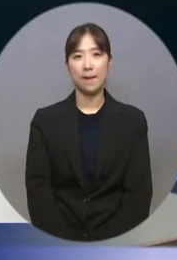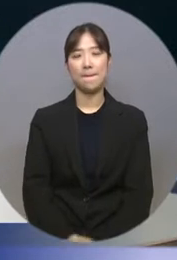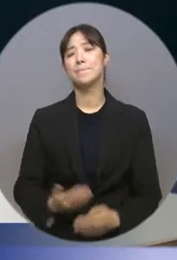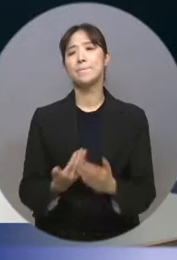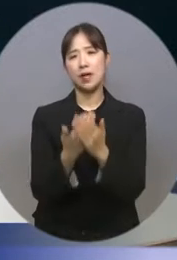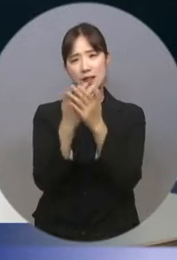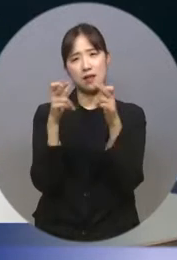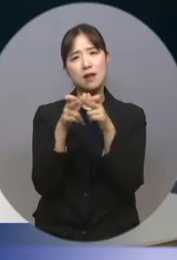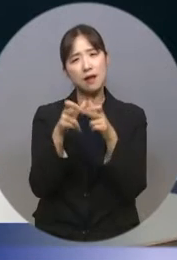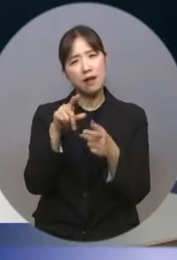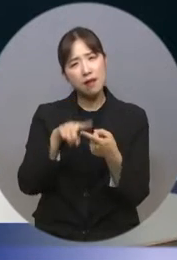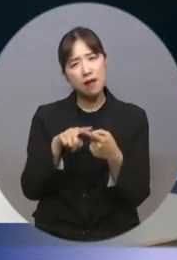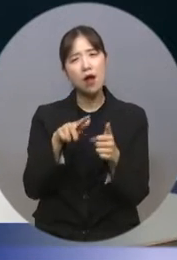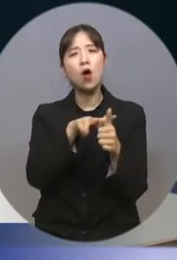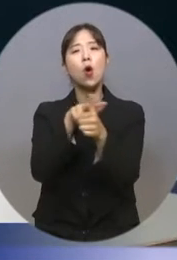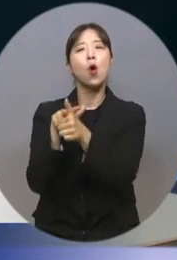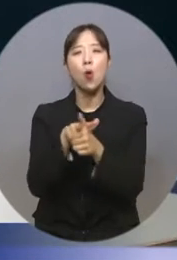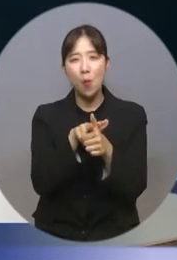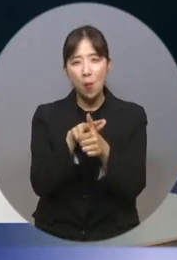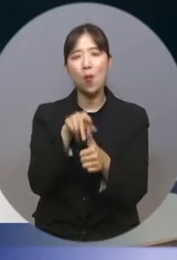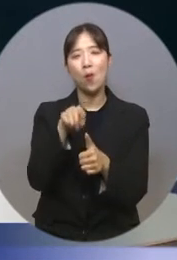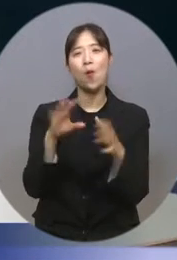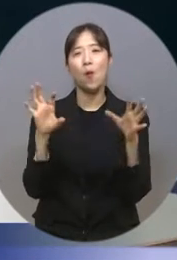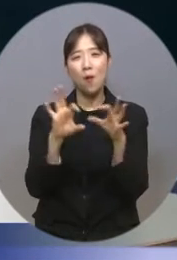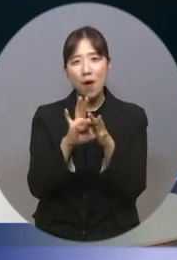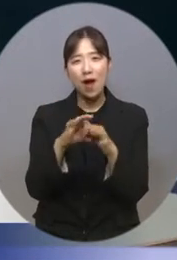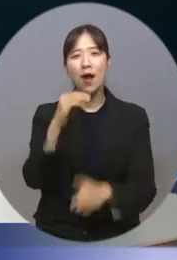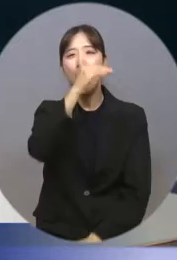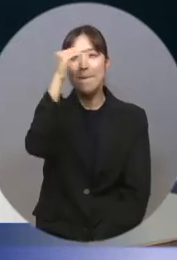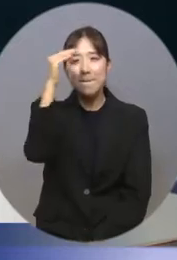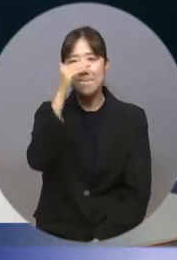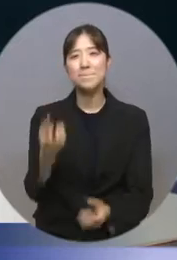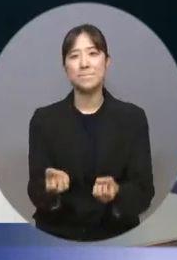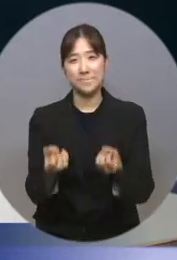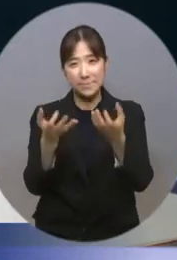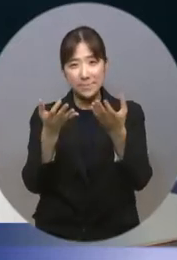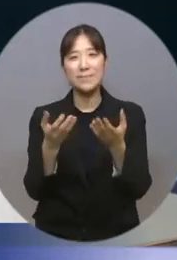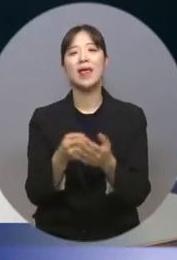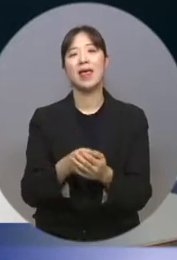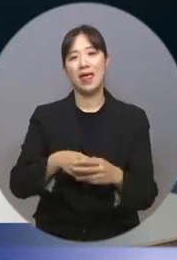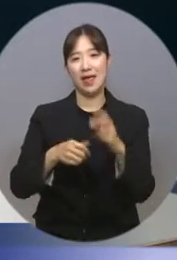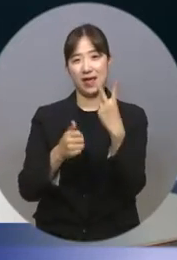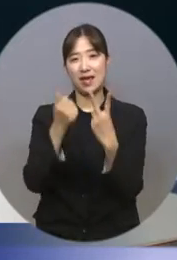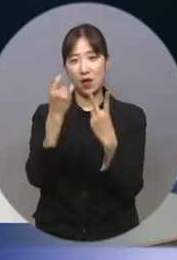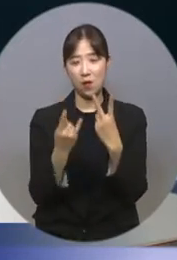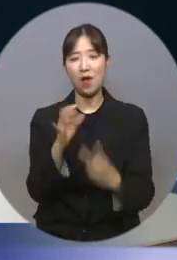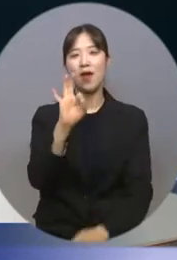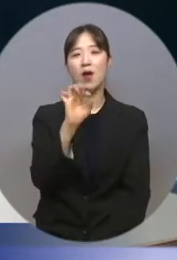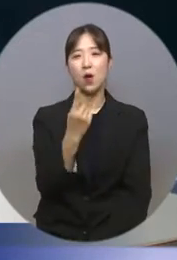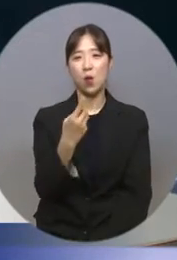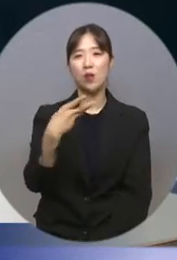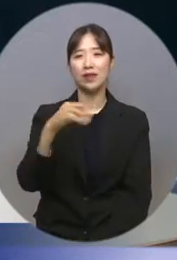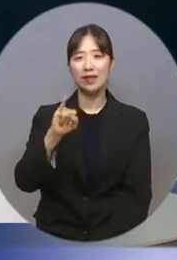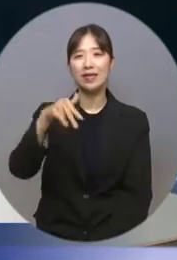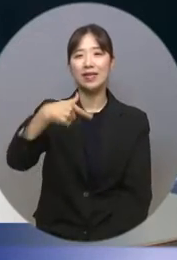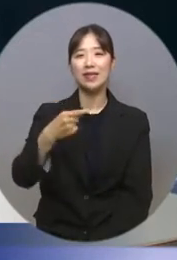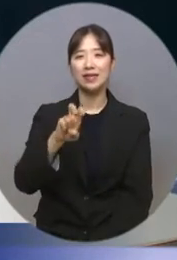발달장애에 대한 정보를 한자리에서 만날 수 있는 발달장애 전문 박람회 제2회 오티즘 엑스포가 개최됩니다.